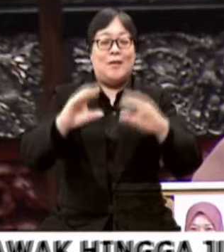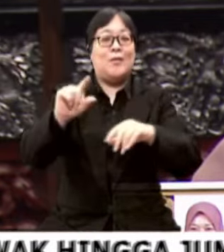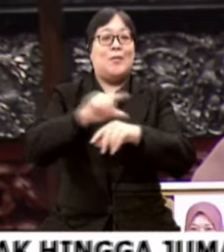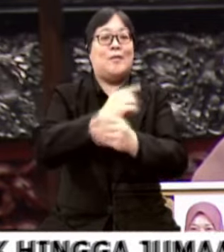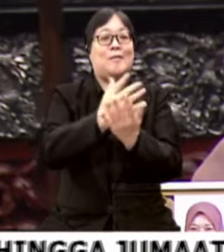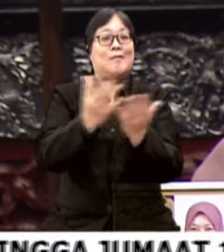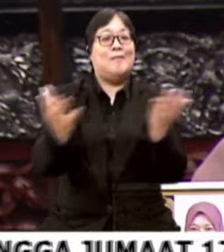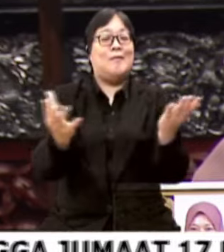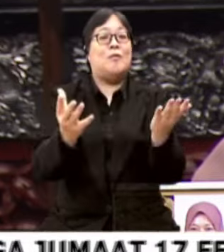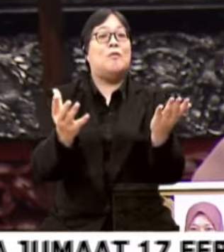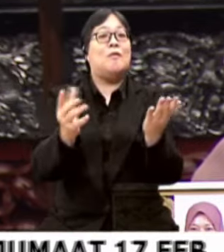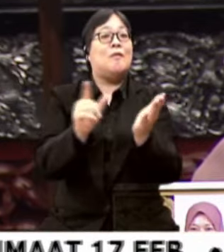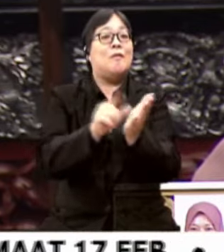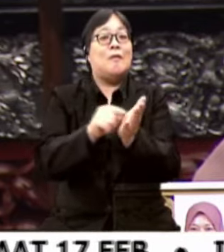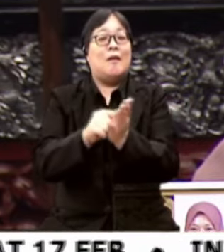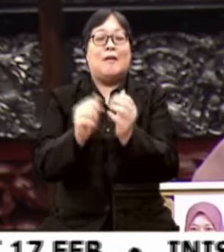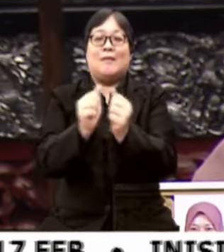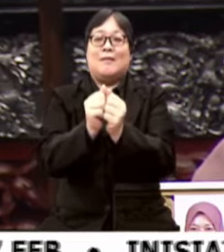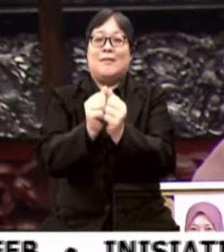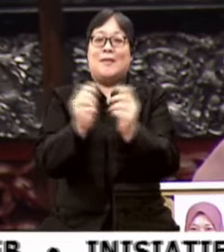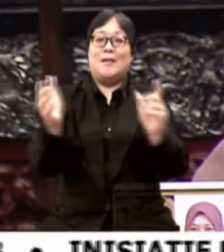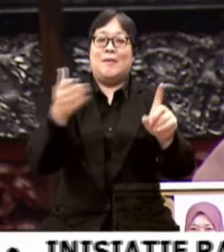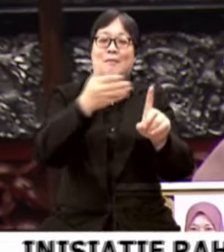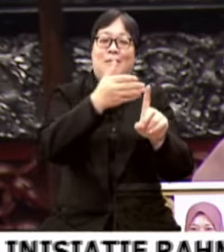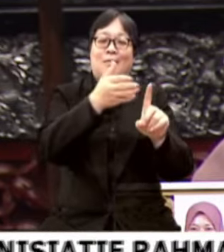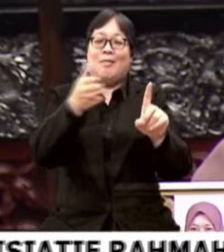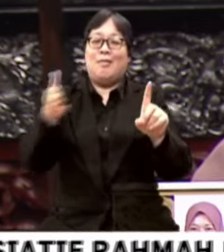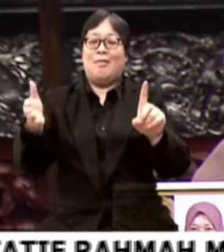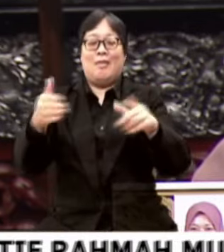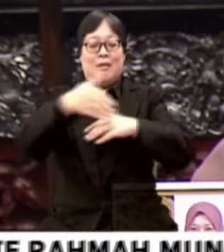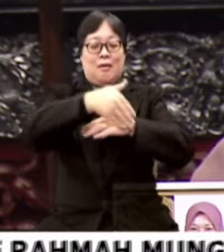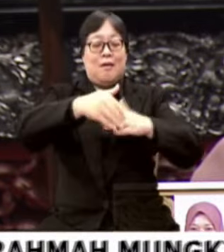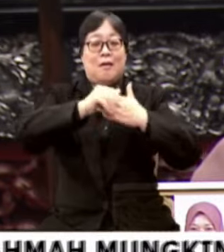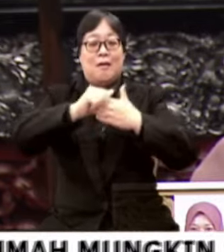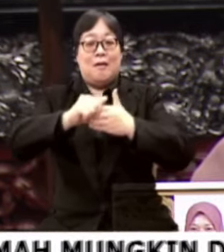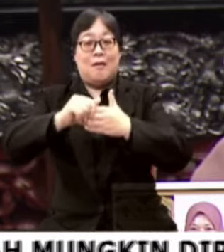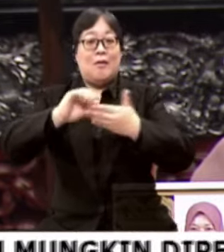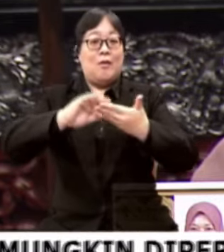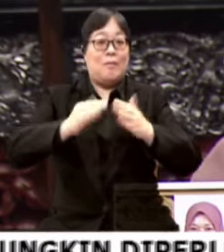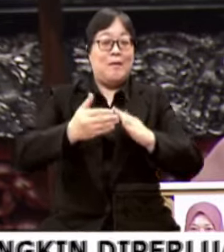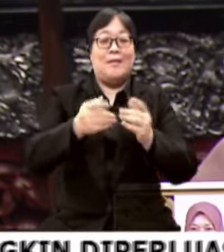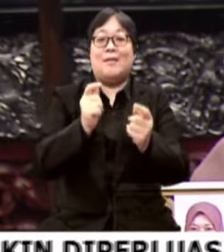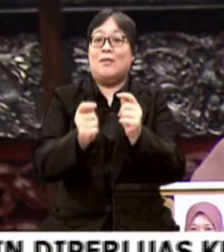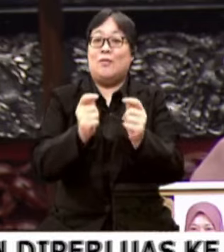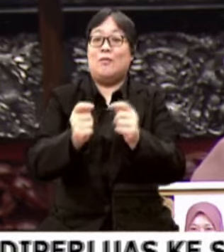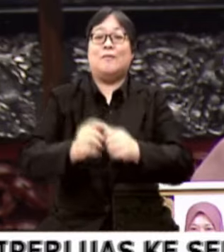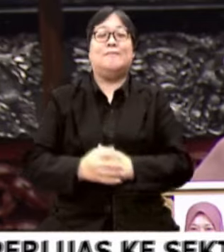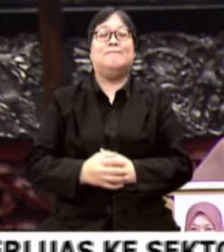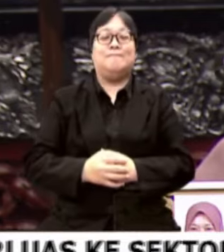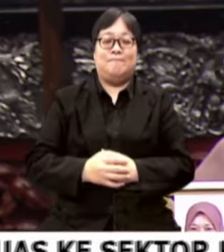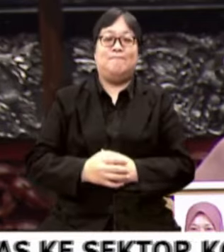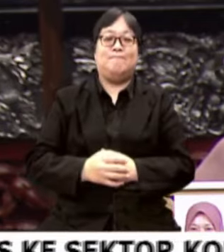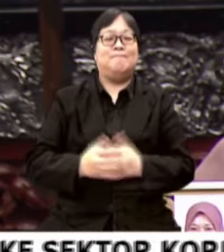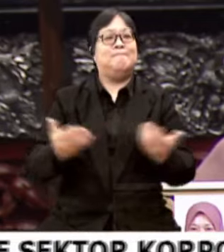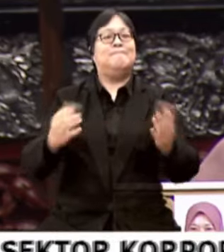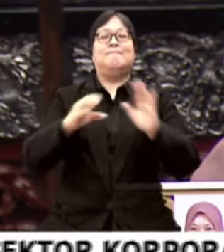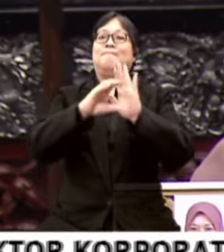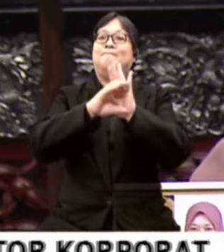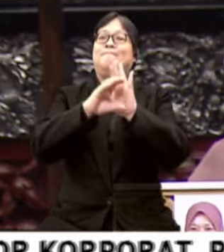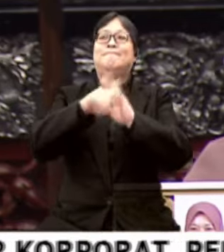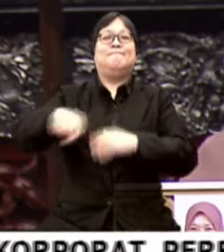sosial ini dengan tanpa melanggar komunity guide lain dengan izin tiktok itu sendiri sebagai contoh